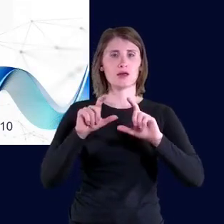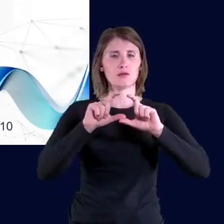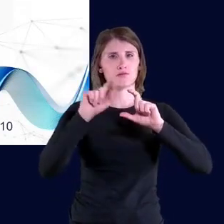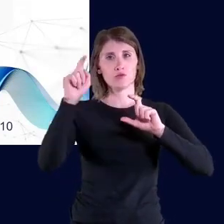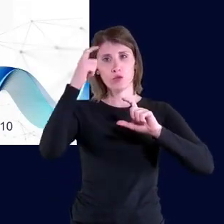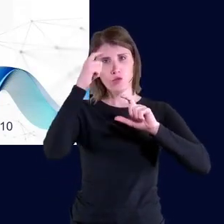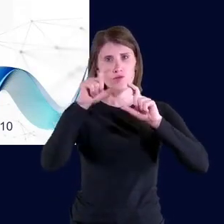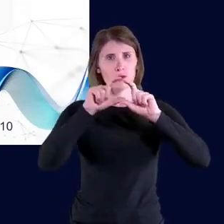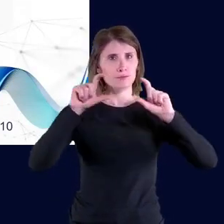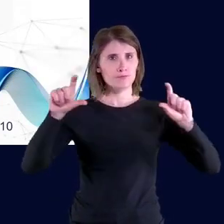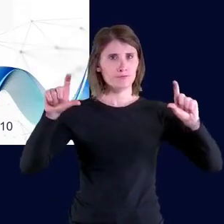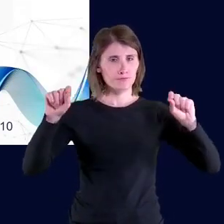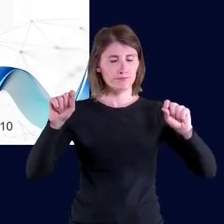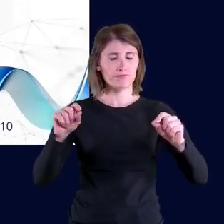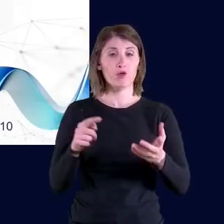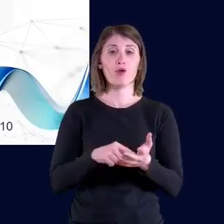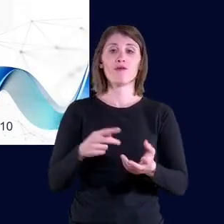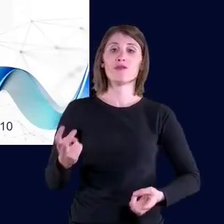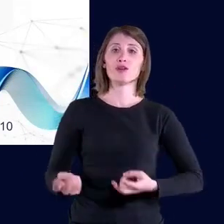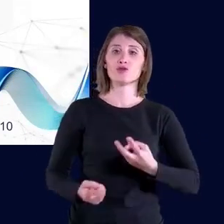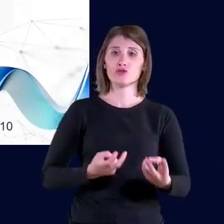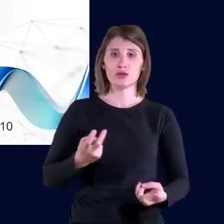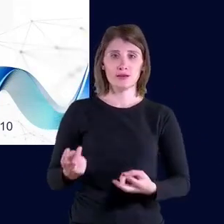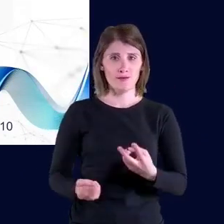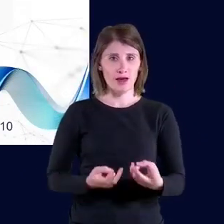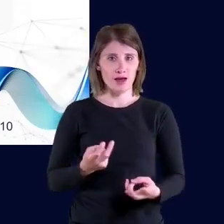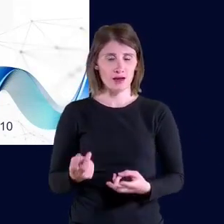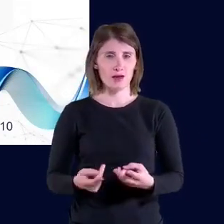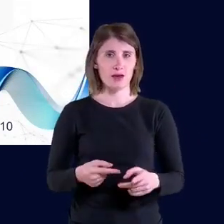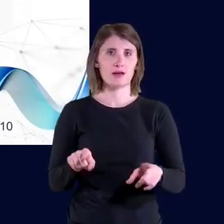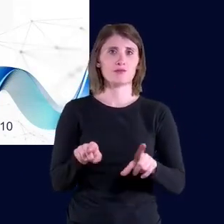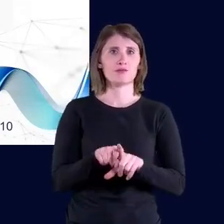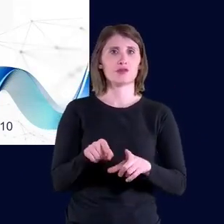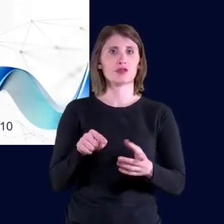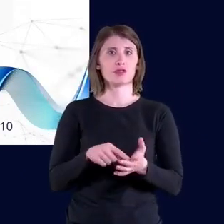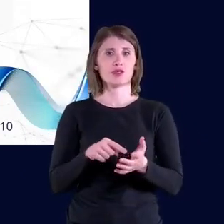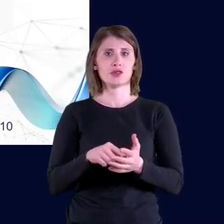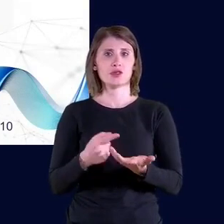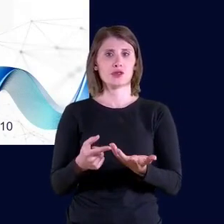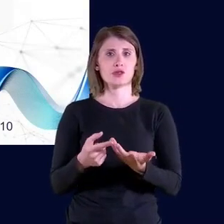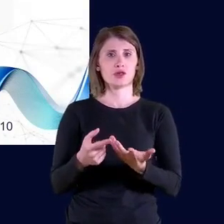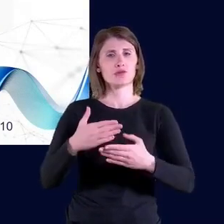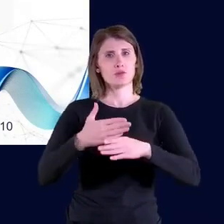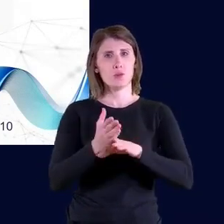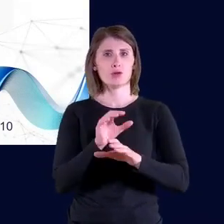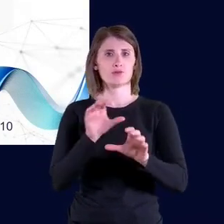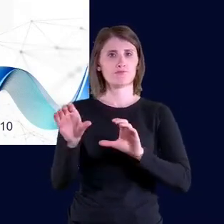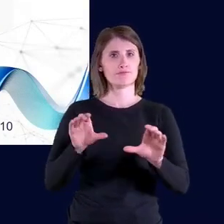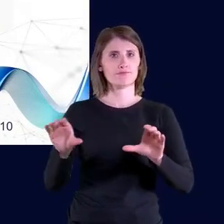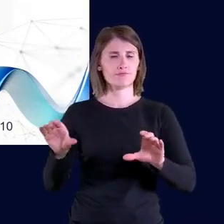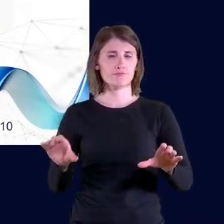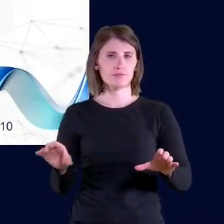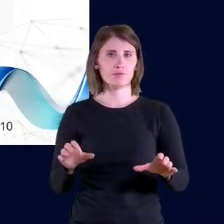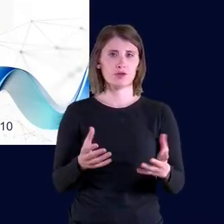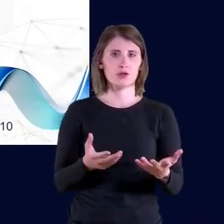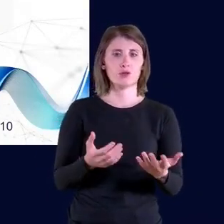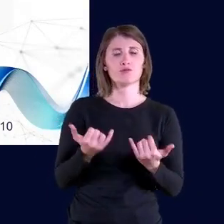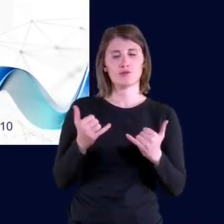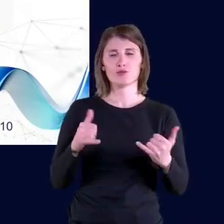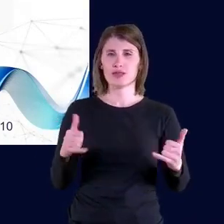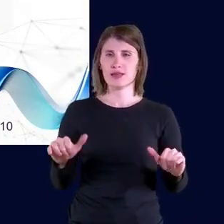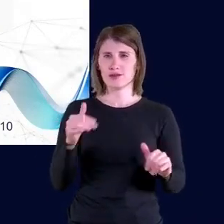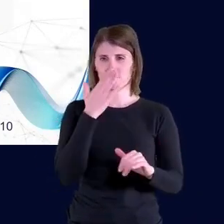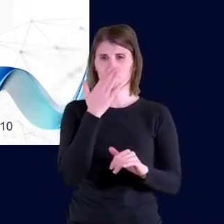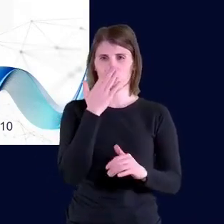plan wyszukiwarka zmianie uległ ten sposób promowania kolekcji głównych oraz kolekcji wydzielonych